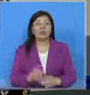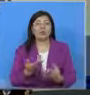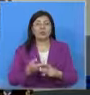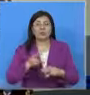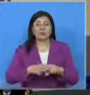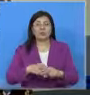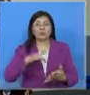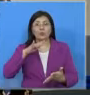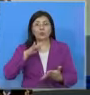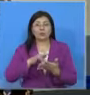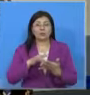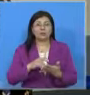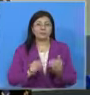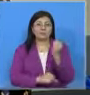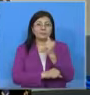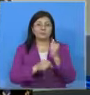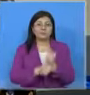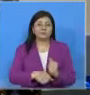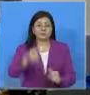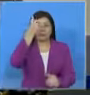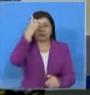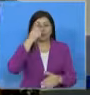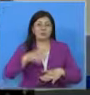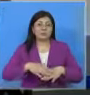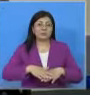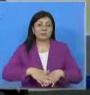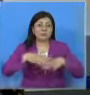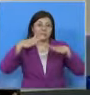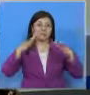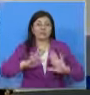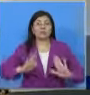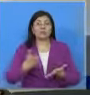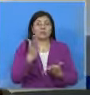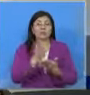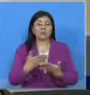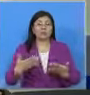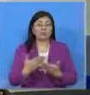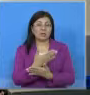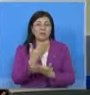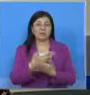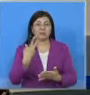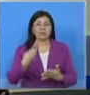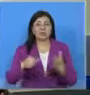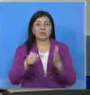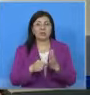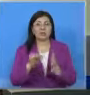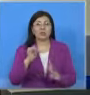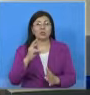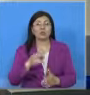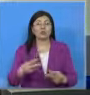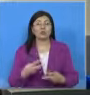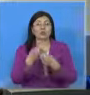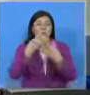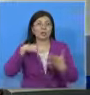бұл перинаталды орталықтың дәрігерлеріне алғысым шексіз. Барлық жағдай жасалған, бәрі жаңа. 26 шілде күні Нұр-Сұлтан қаласынан